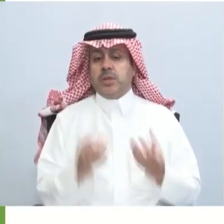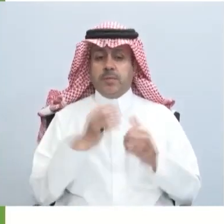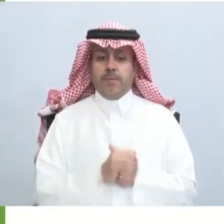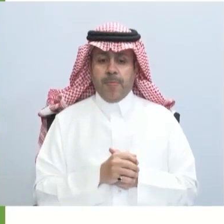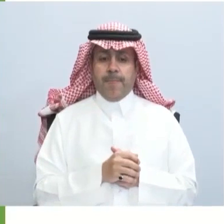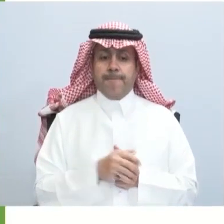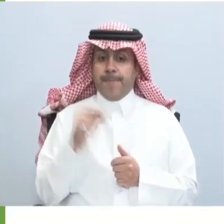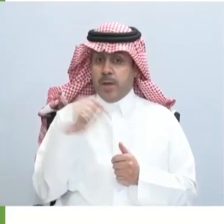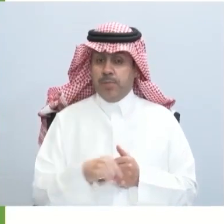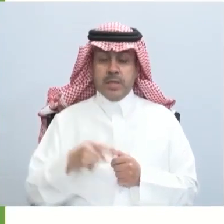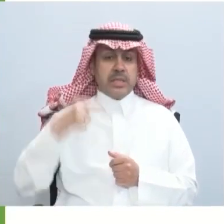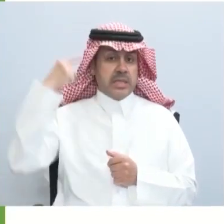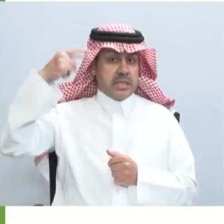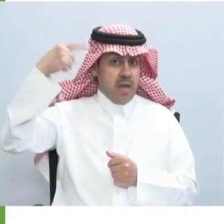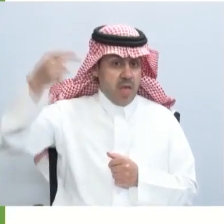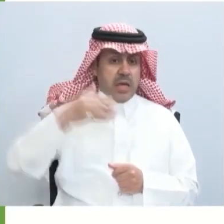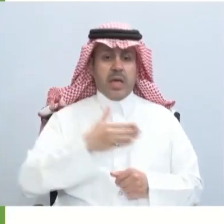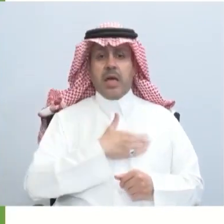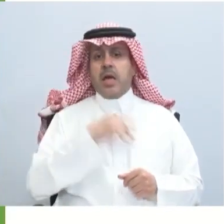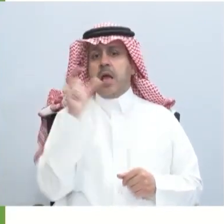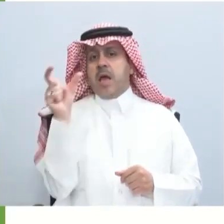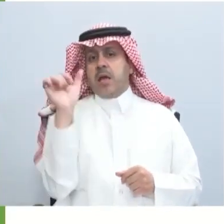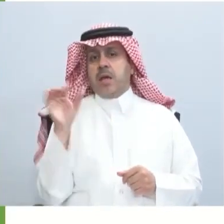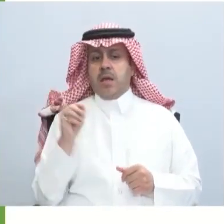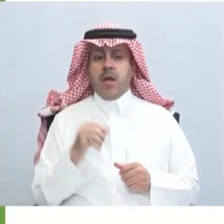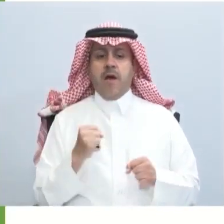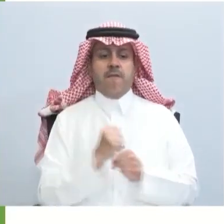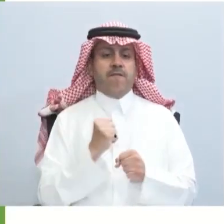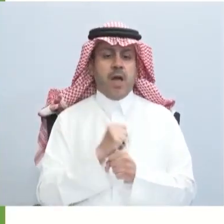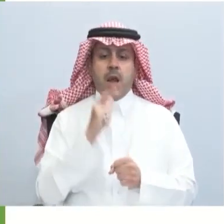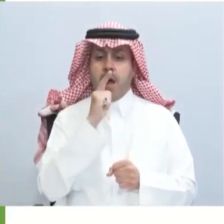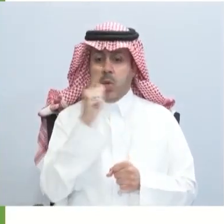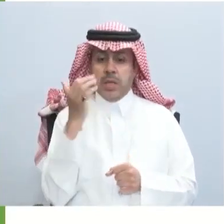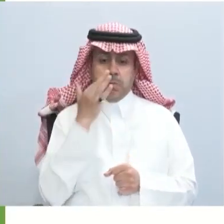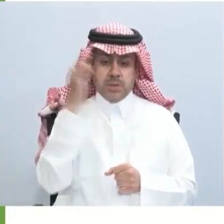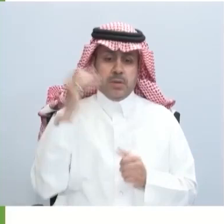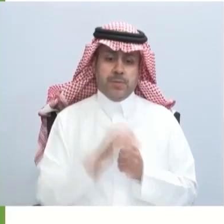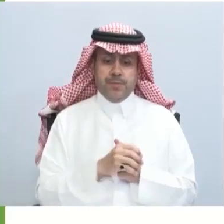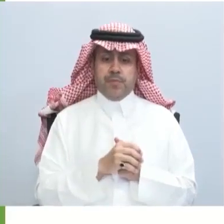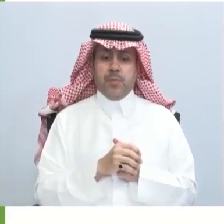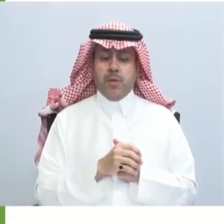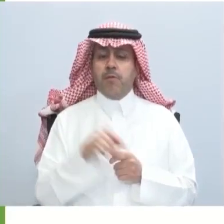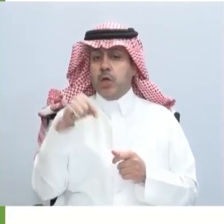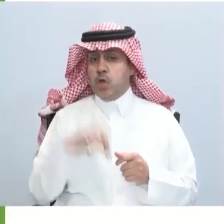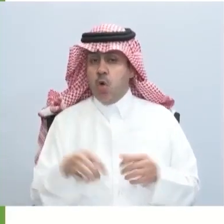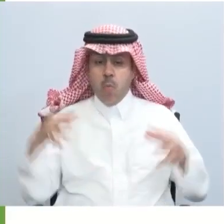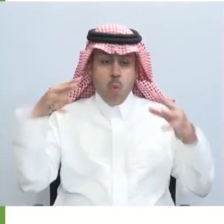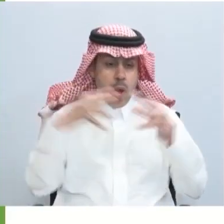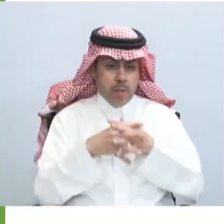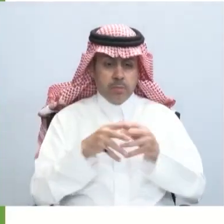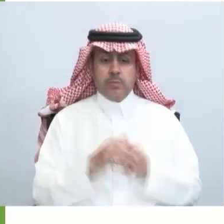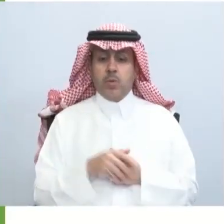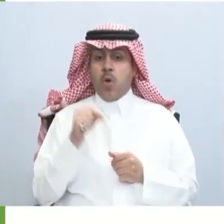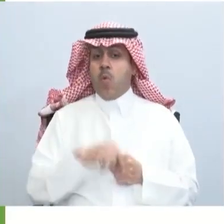يكون ذلك باستحضار النيه في افعال قوليه بسيطه مما يعرض على الانسان في يومه وليلته ولا